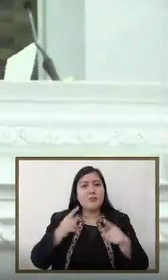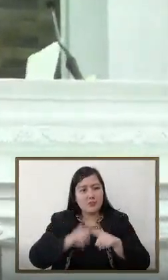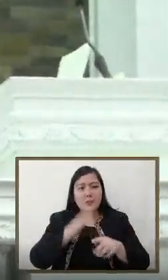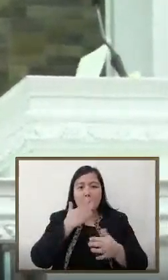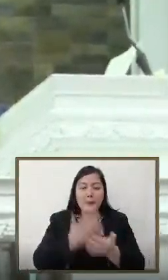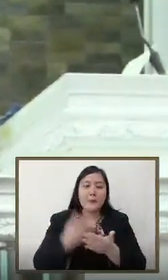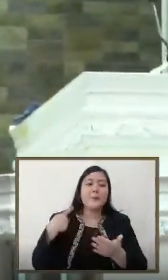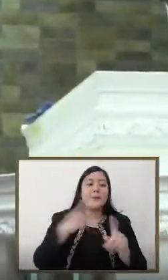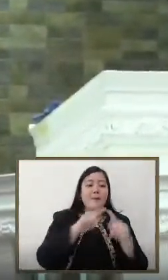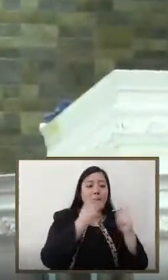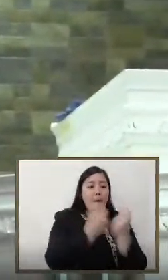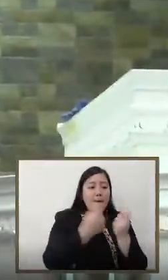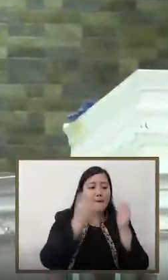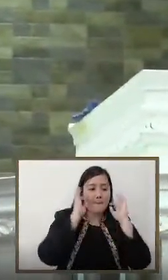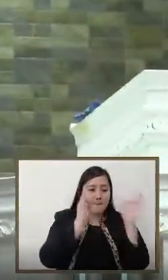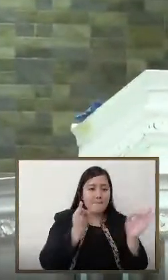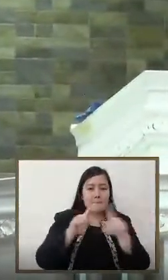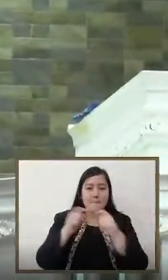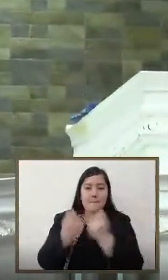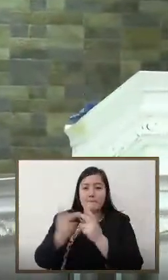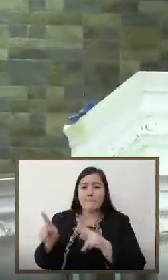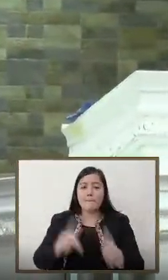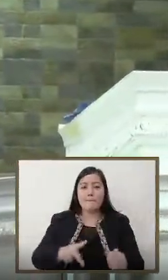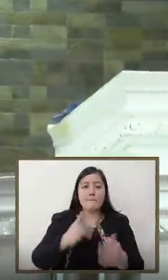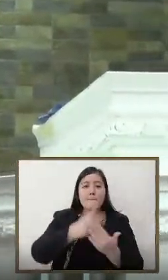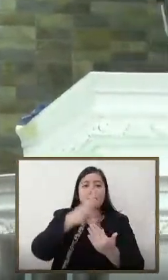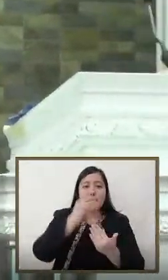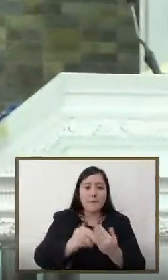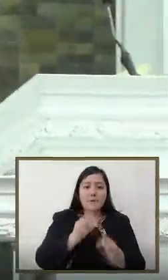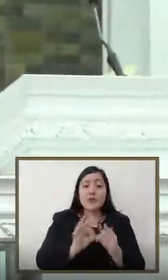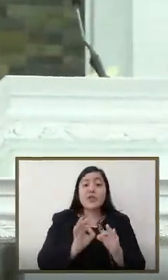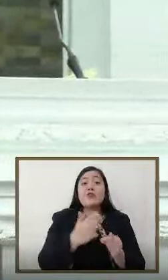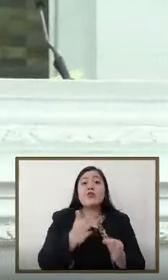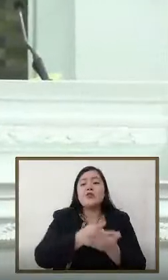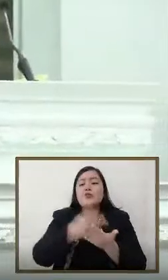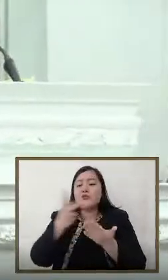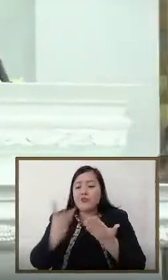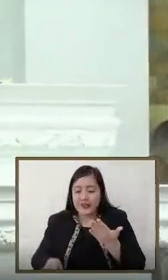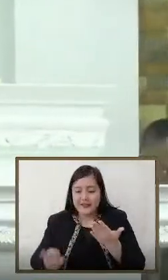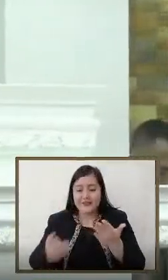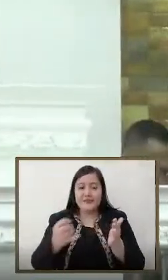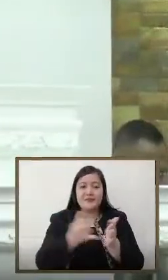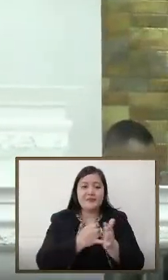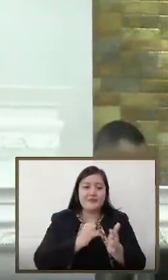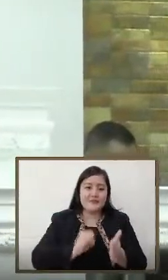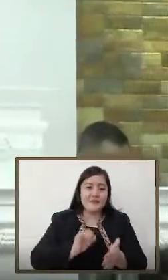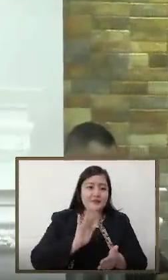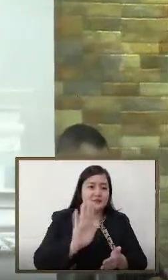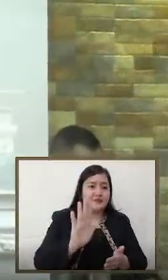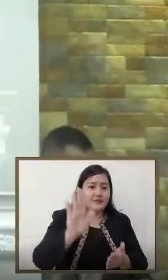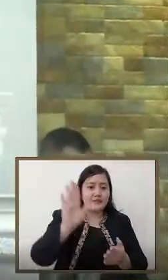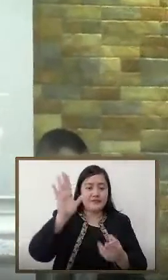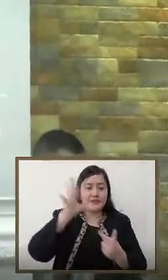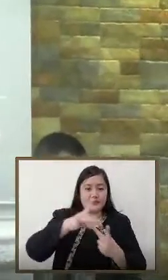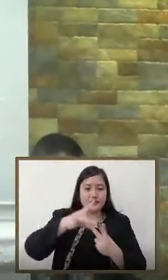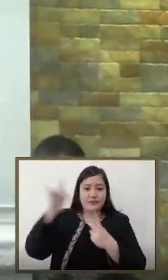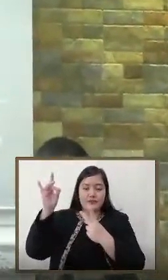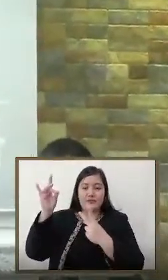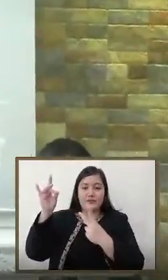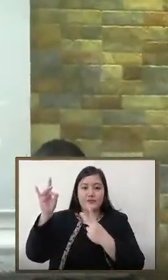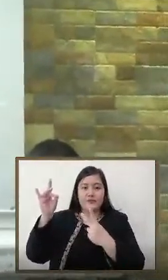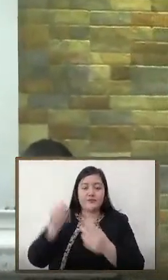Huwag na tayong maninisi ng iba. Sapagkat hindi mo sumunod yung wisdom na binigay sa atin ng